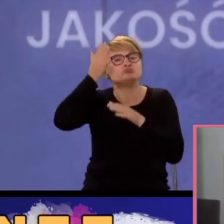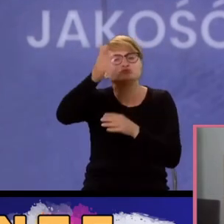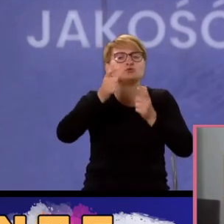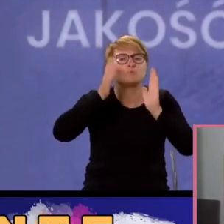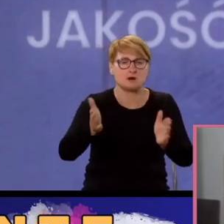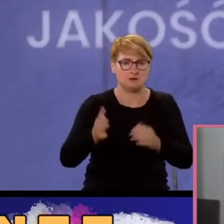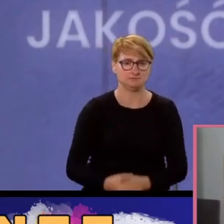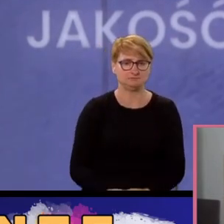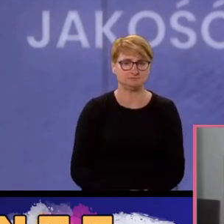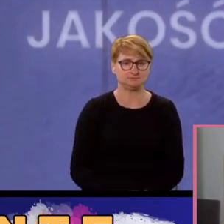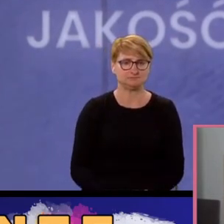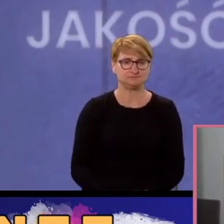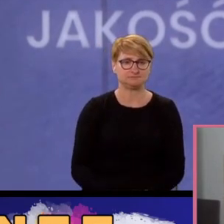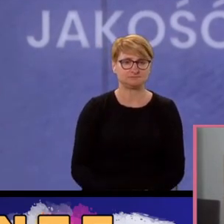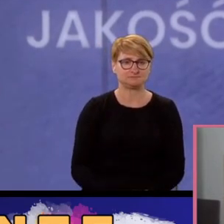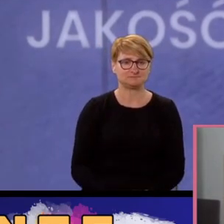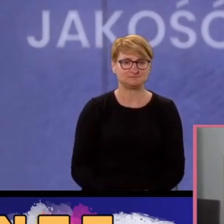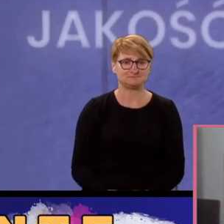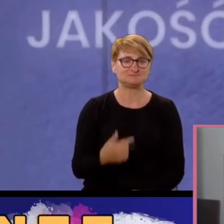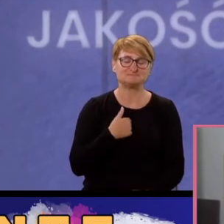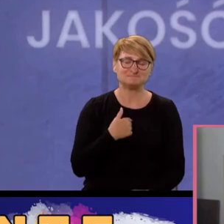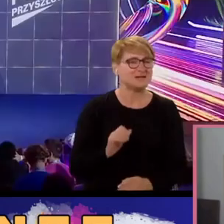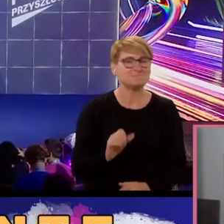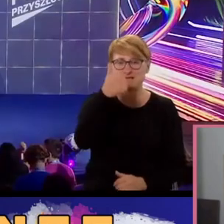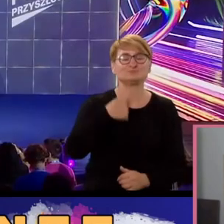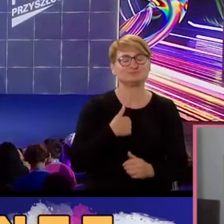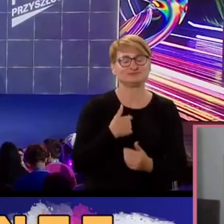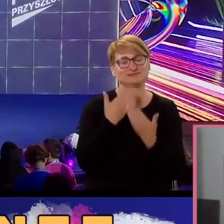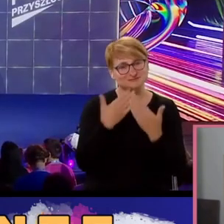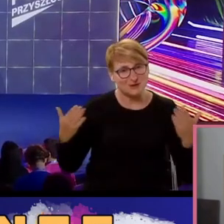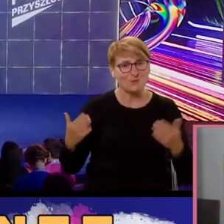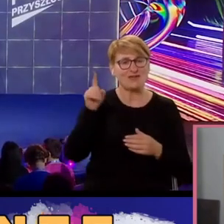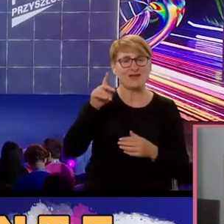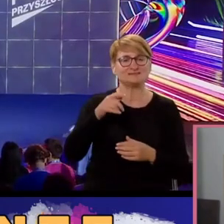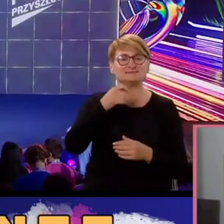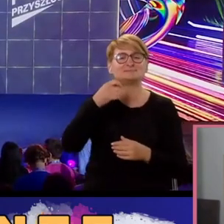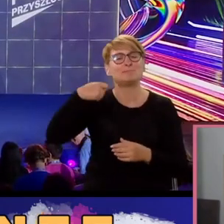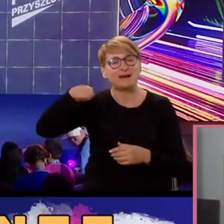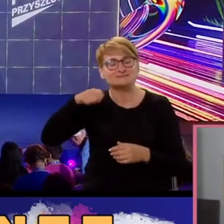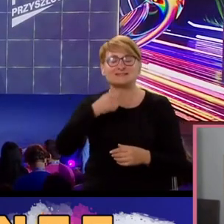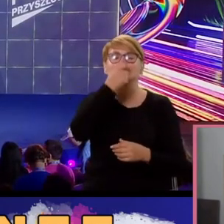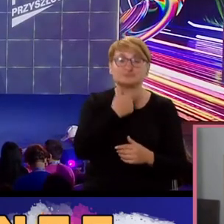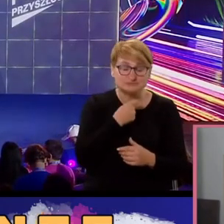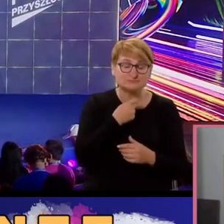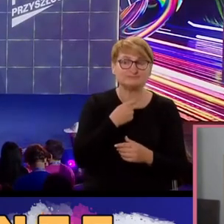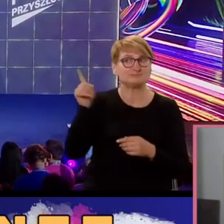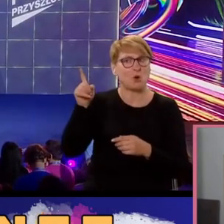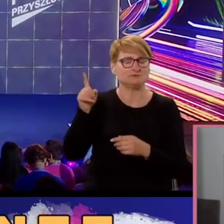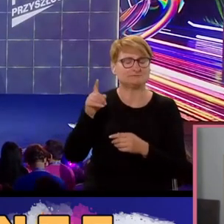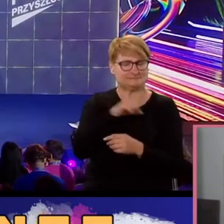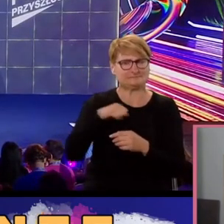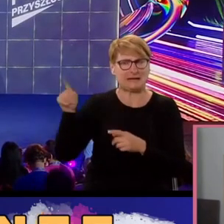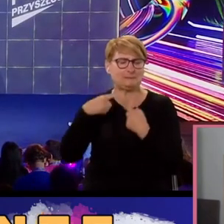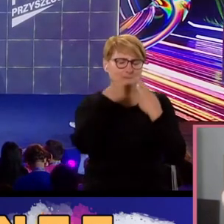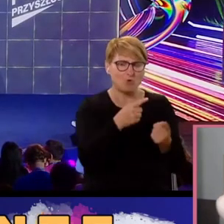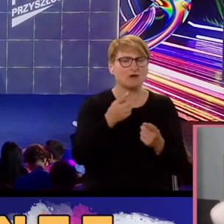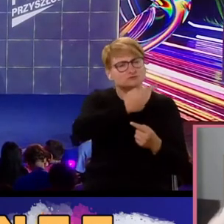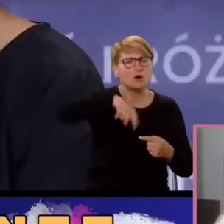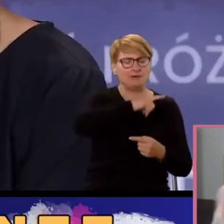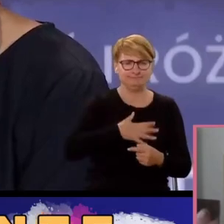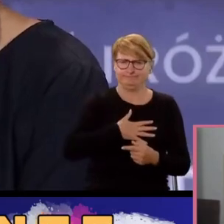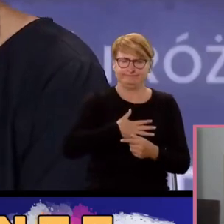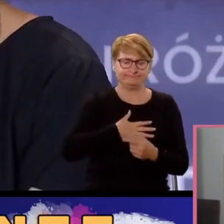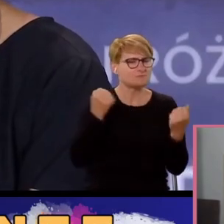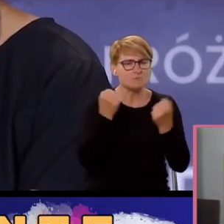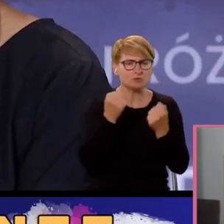dzisiaj? Przede wszystkim dziękuję prezydentowi Rafałowi Trzaskowskiemu, że wspomniał o tym, co jest pewnie, co porusza nas wszystkich i